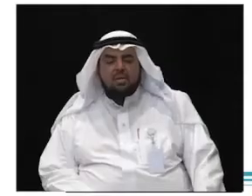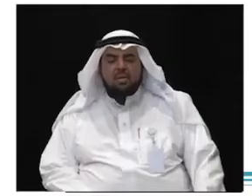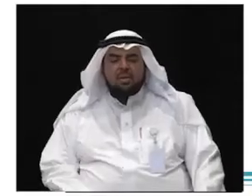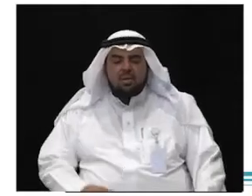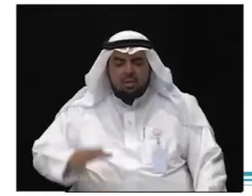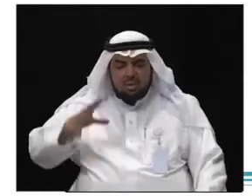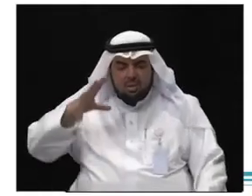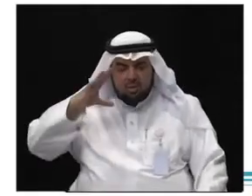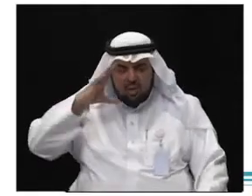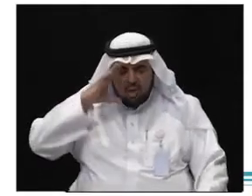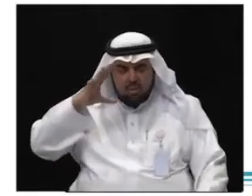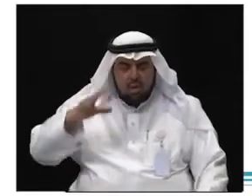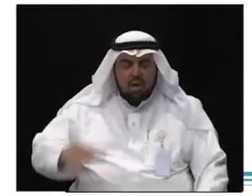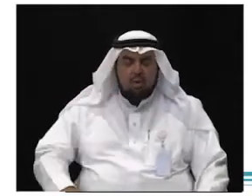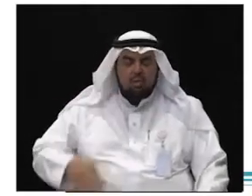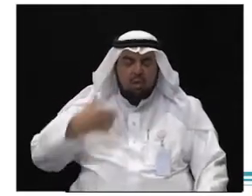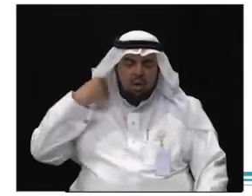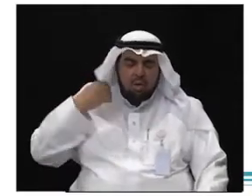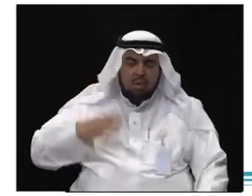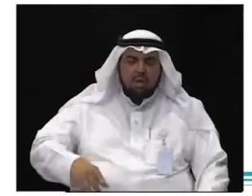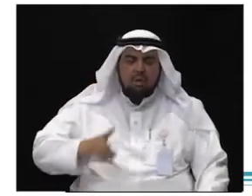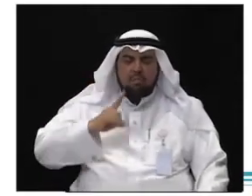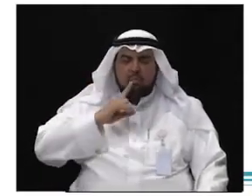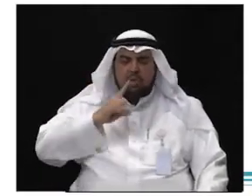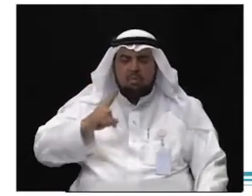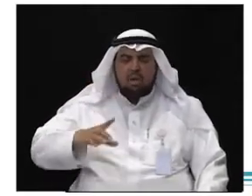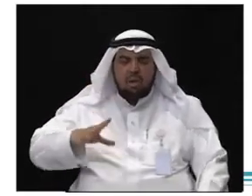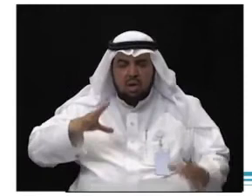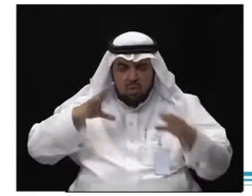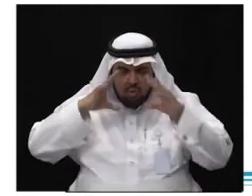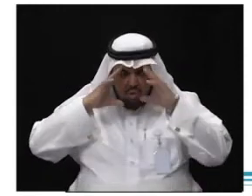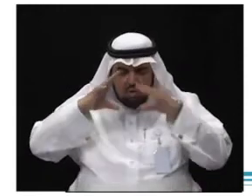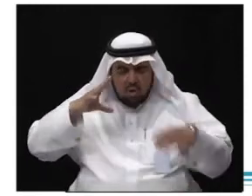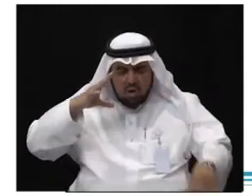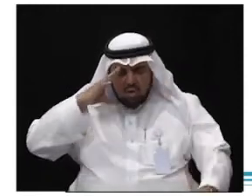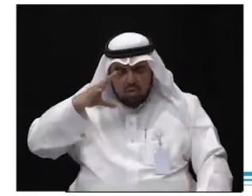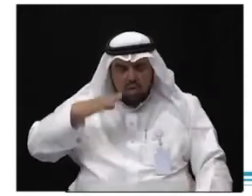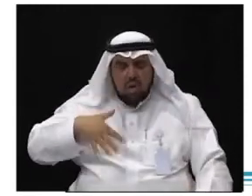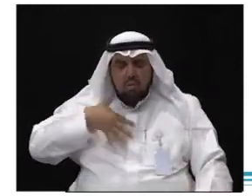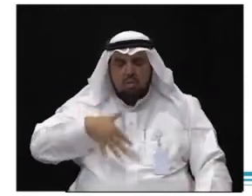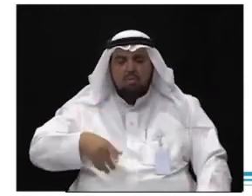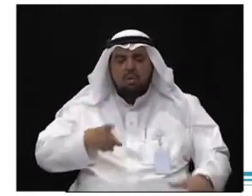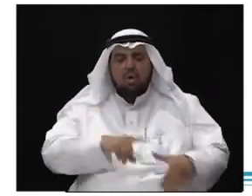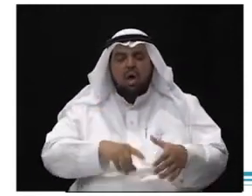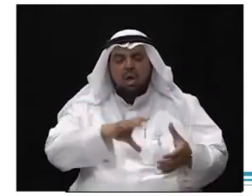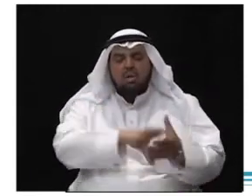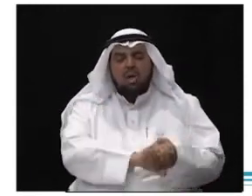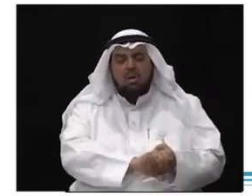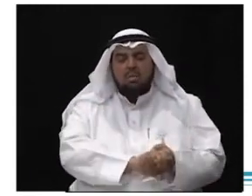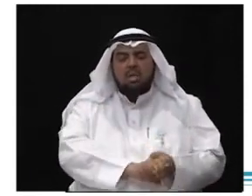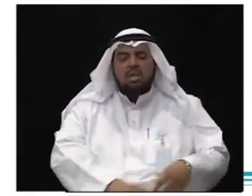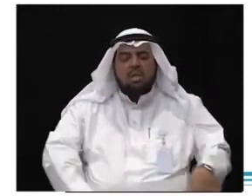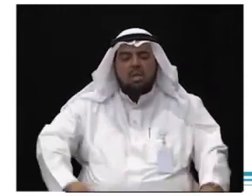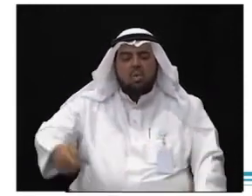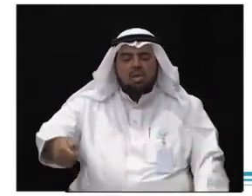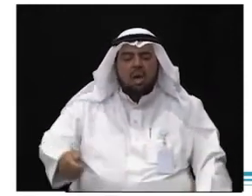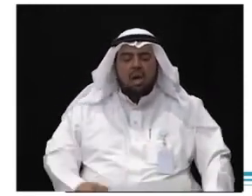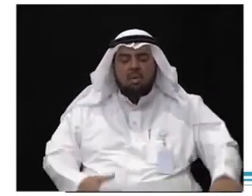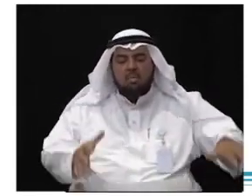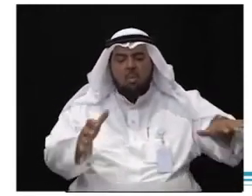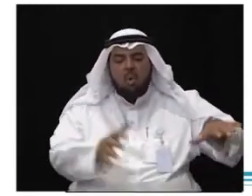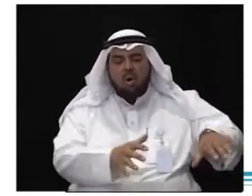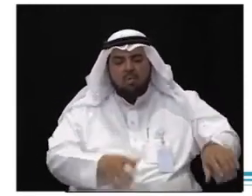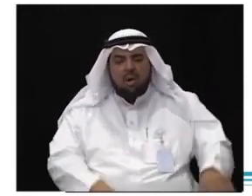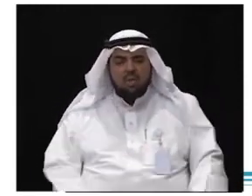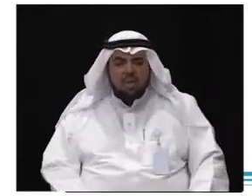السلام عليكم ورحمة الله وبركاته. بسم الله الرحمن الرحيم، وبه نبدأ ونستعين، والصلاة والسلام على نبينا